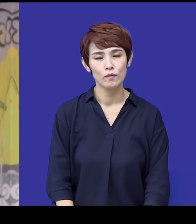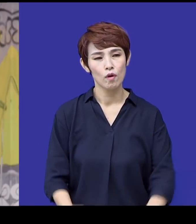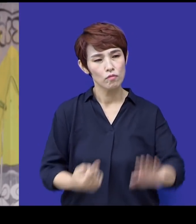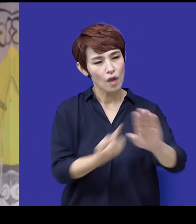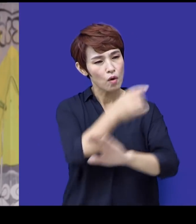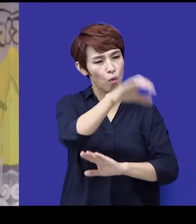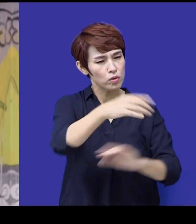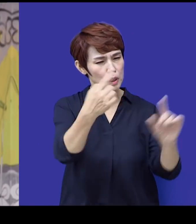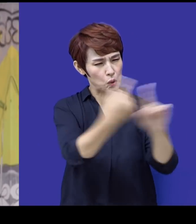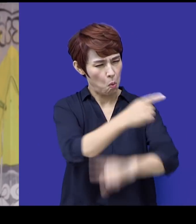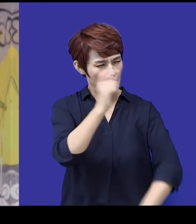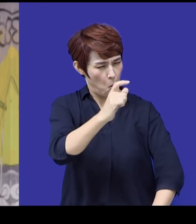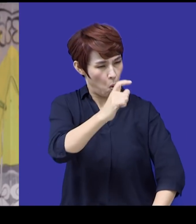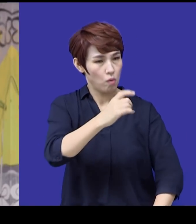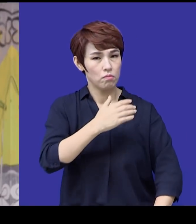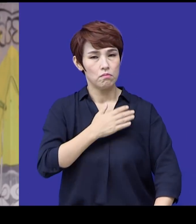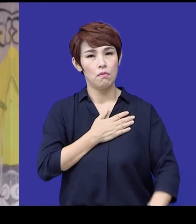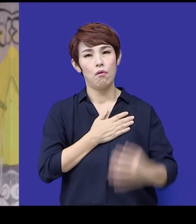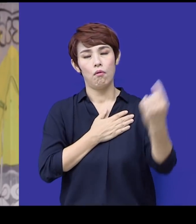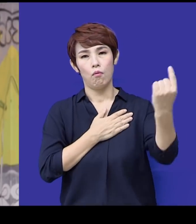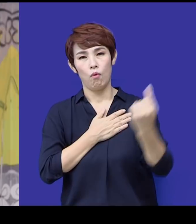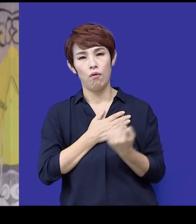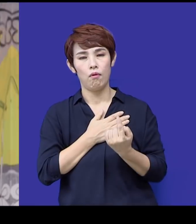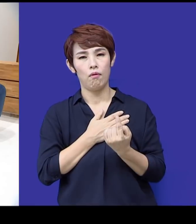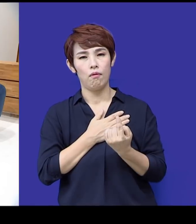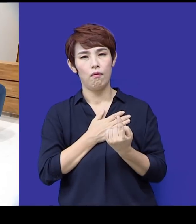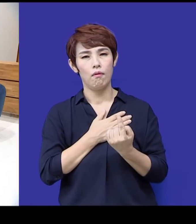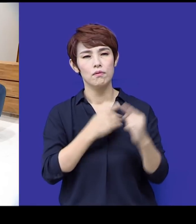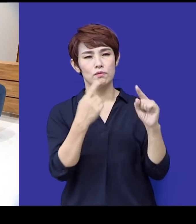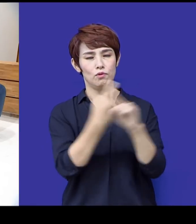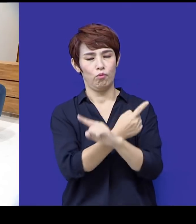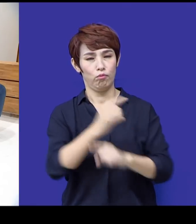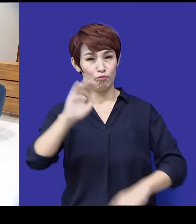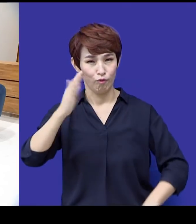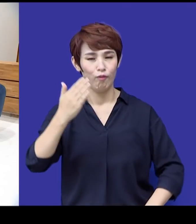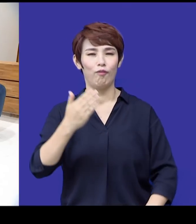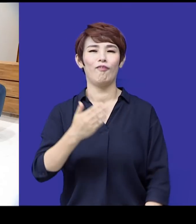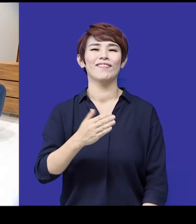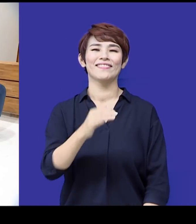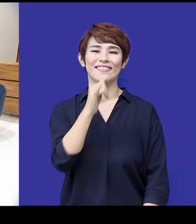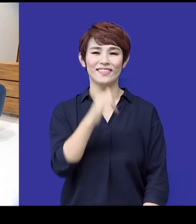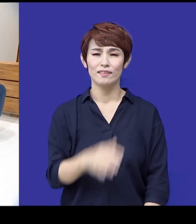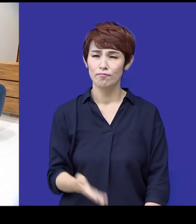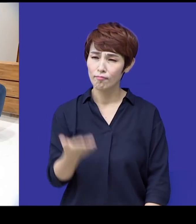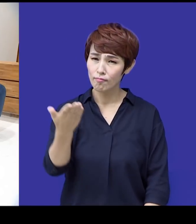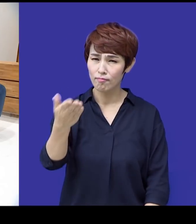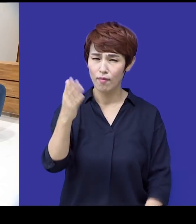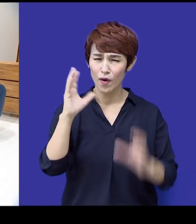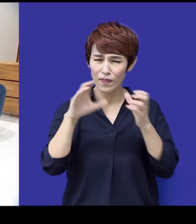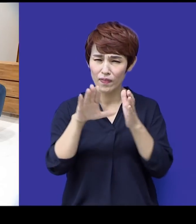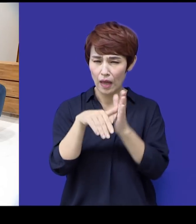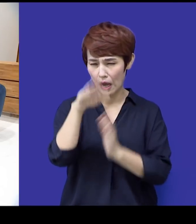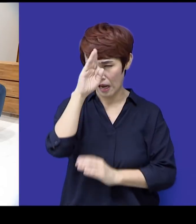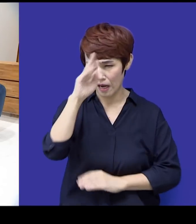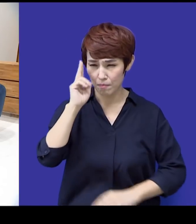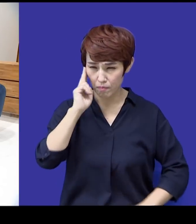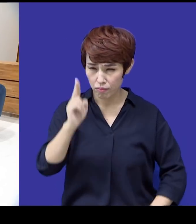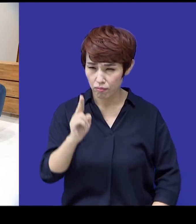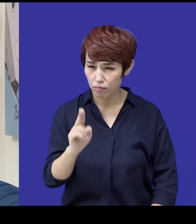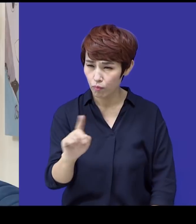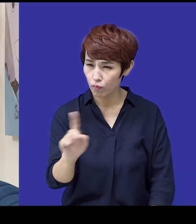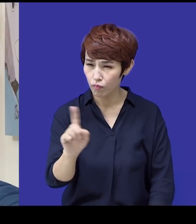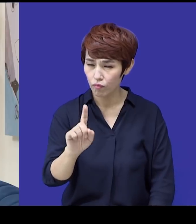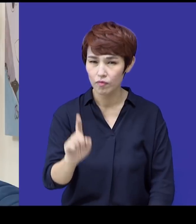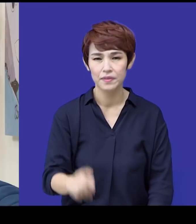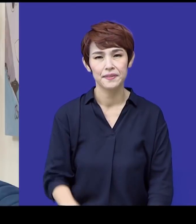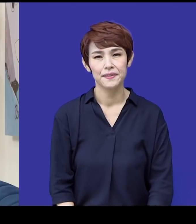그러니까 이제 하나님이 도와줘서 잘 예, 치료를 해주신 그러네요. 것 같아요. 장로님도 말씀하셨지만 어린 시절부터 많이 아프셨다고 했는데 어디가